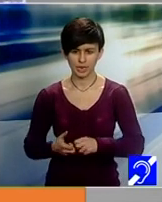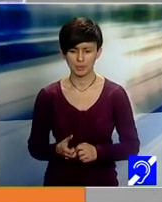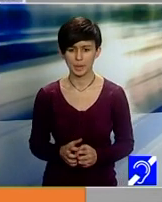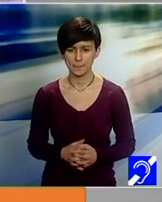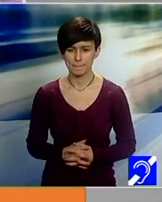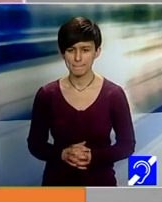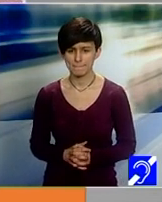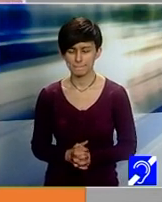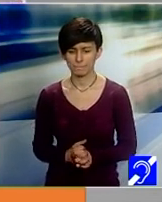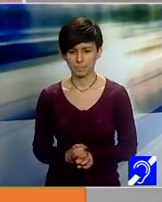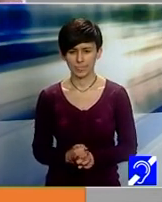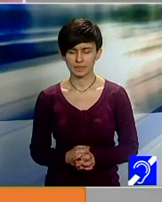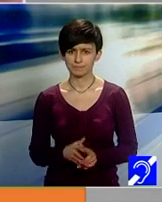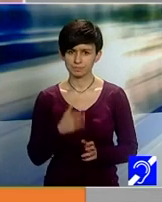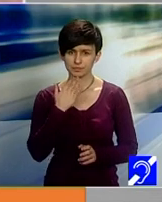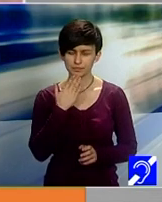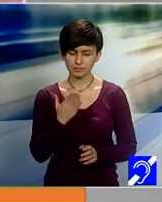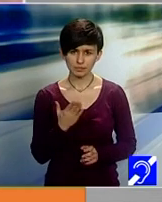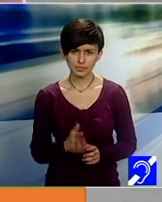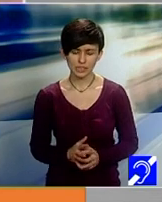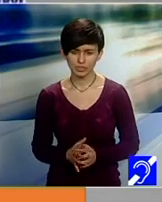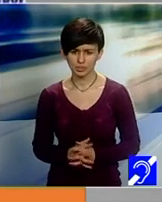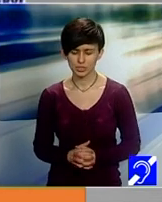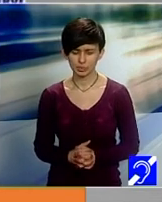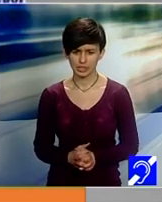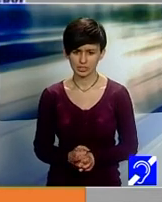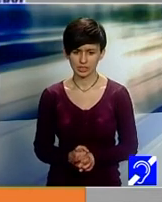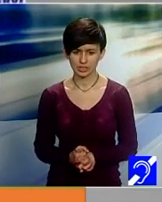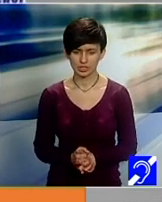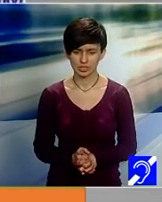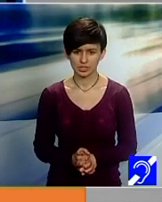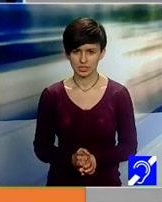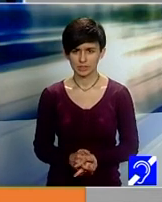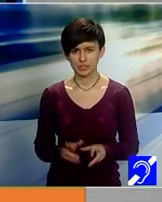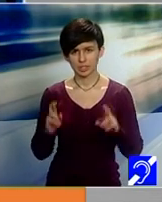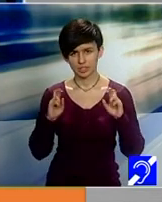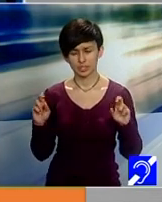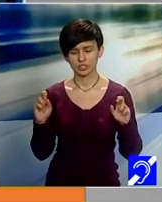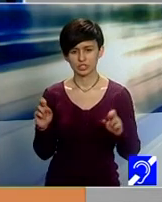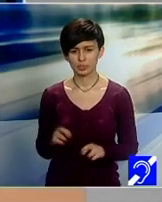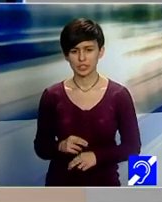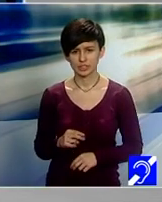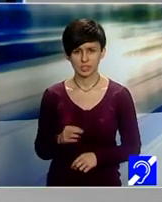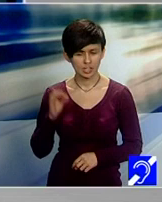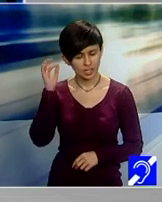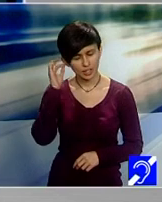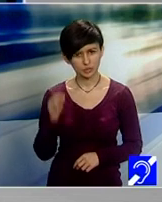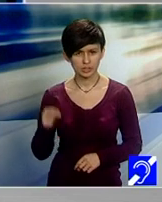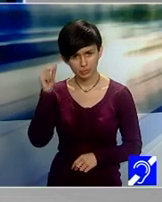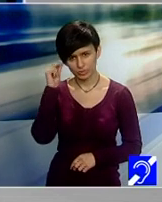urgentă. Vă mulțumesc foarte mult pentru intervenția de astăzi și Doamne sper să revenim cu vești bune. Doamne